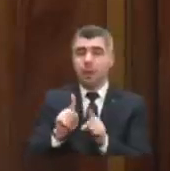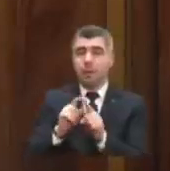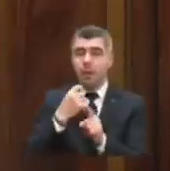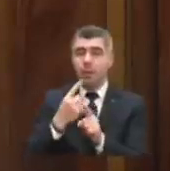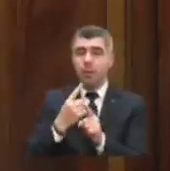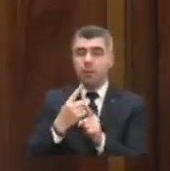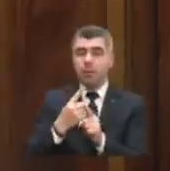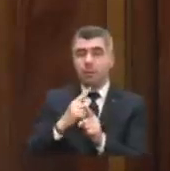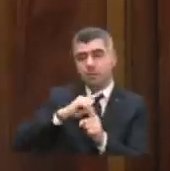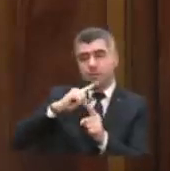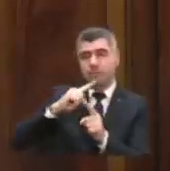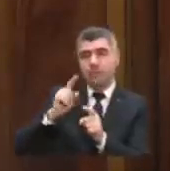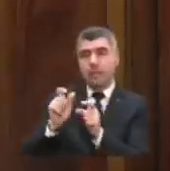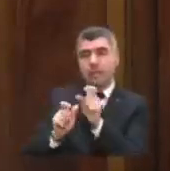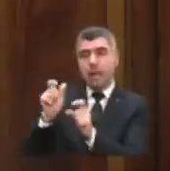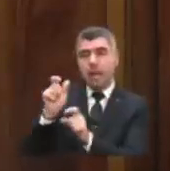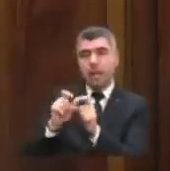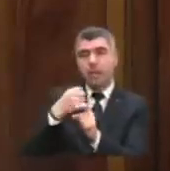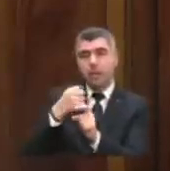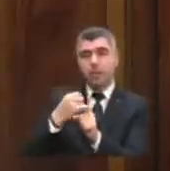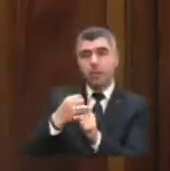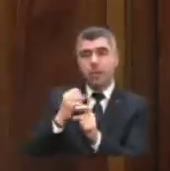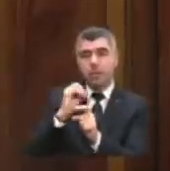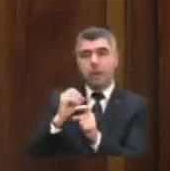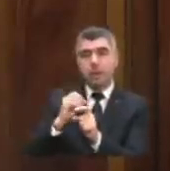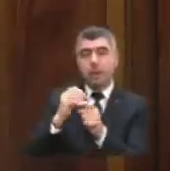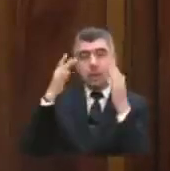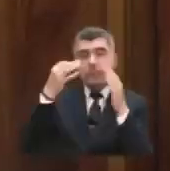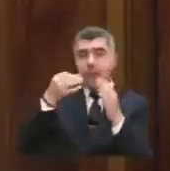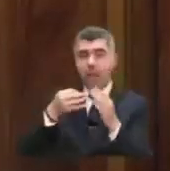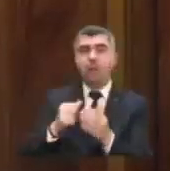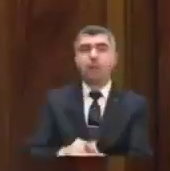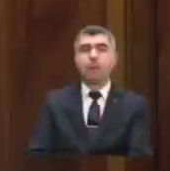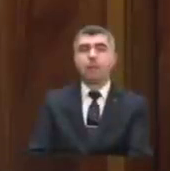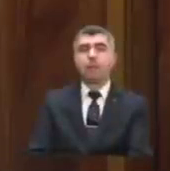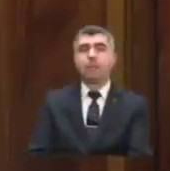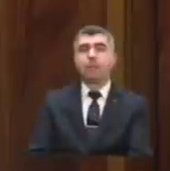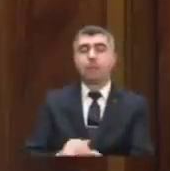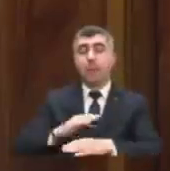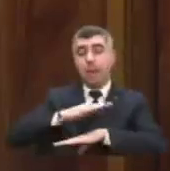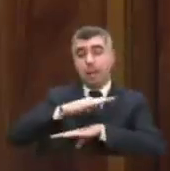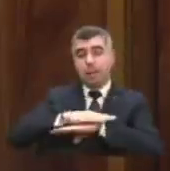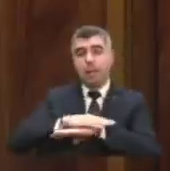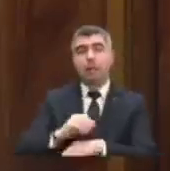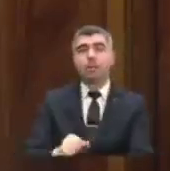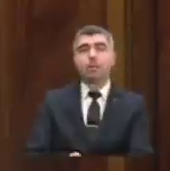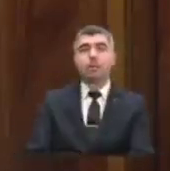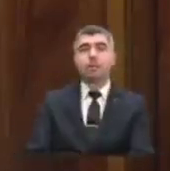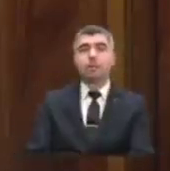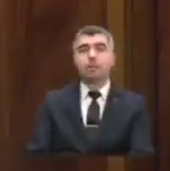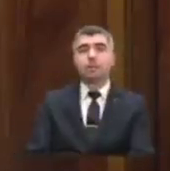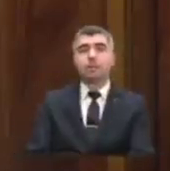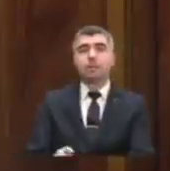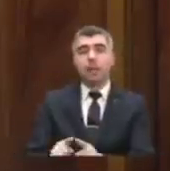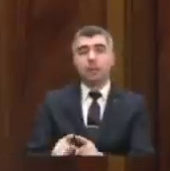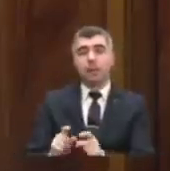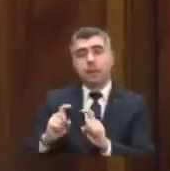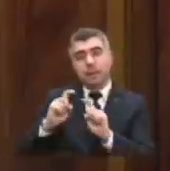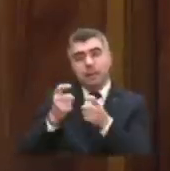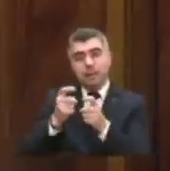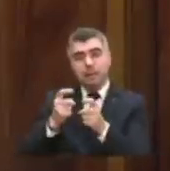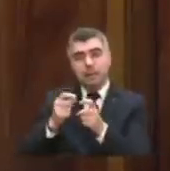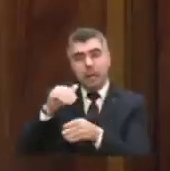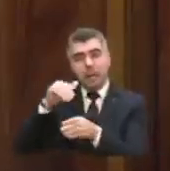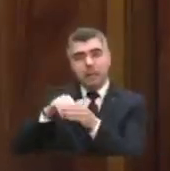بالاتجاهات بالاتهامات المجانية حتى هي ثقافة، احترام يعني المعارضة